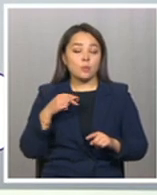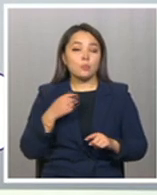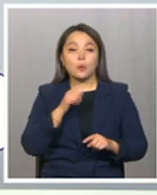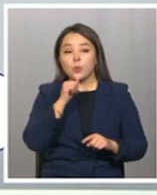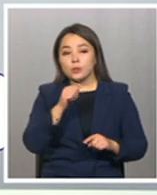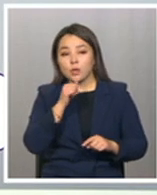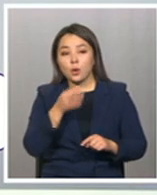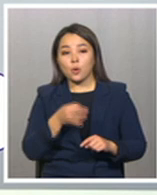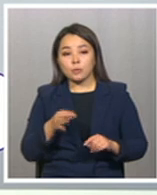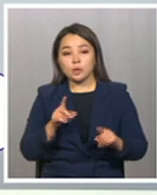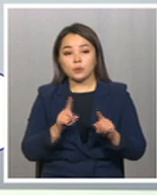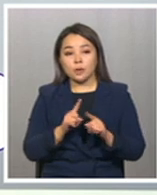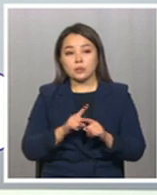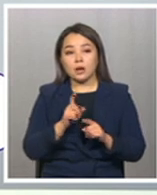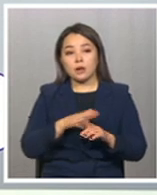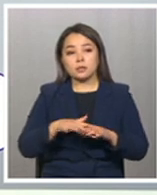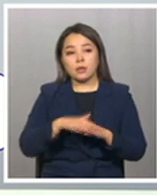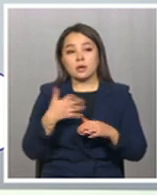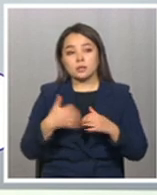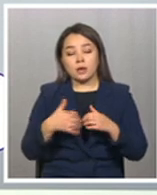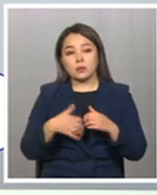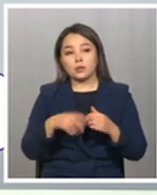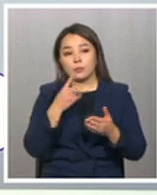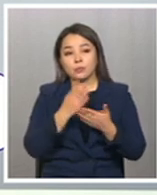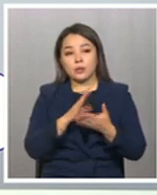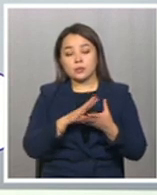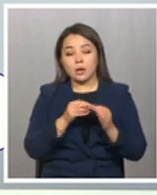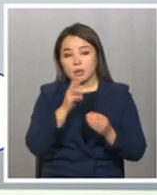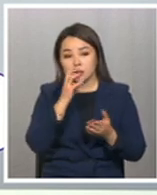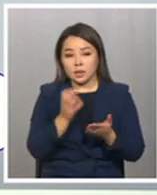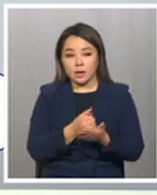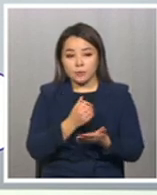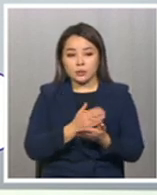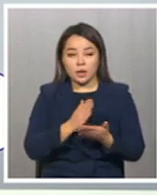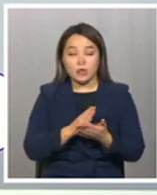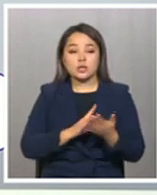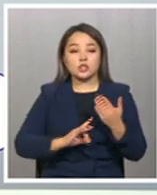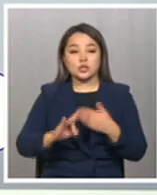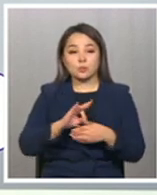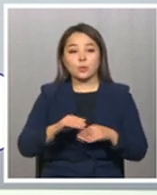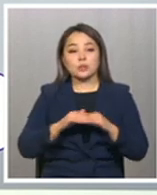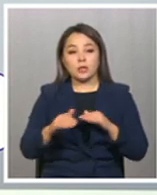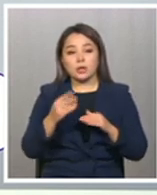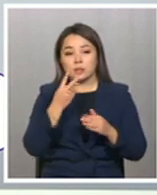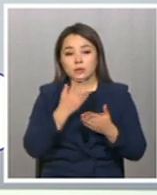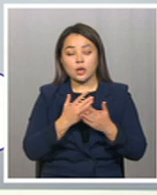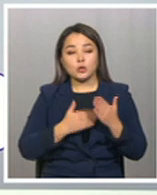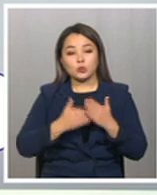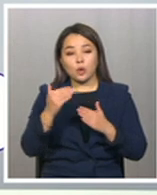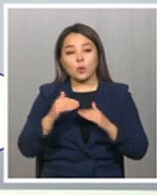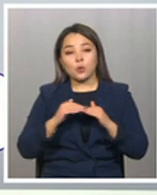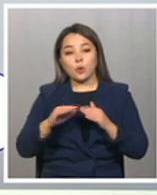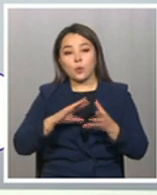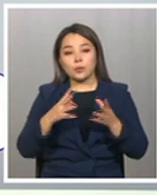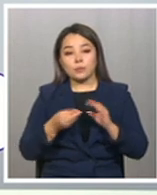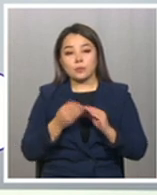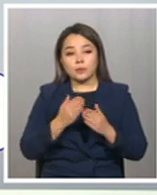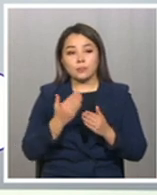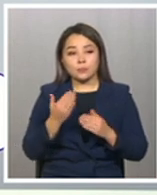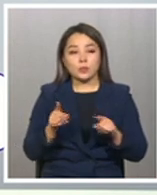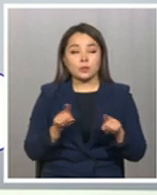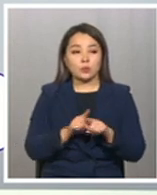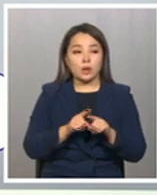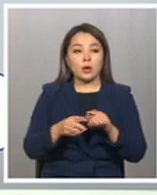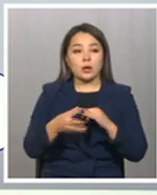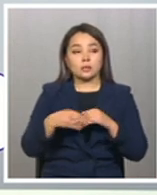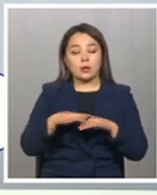облыстарында халықтың орташа жан басына шаққандағы табысы яғни республикалық орташа деңгейден жоғары көлемде. Бірақ бұл аймақта да